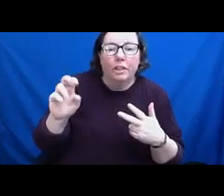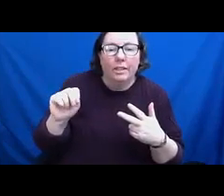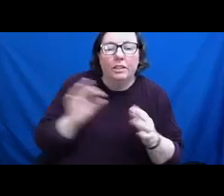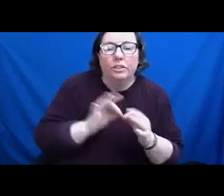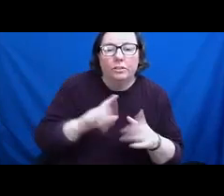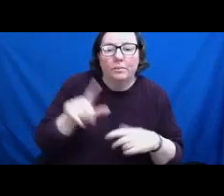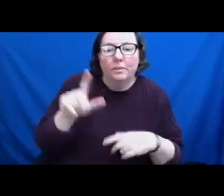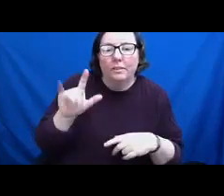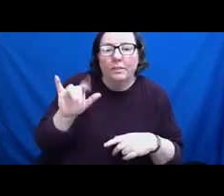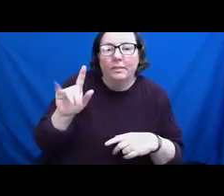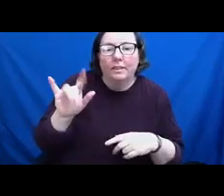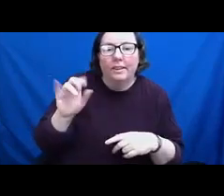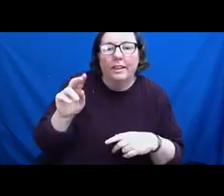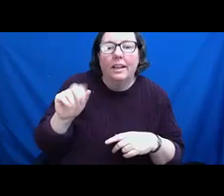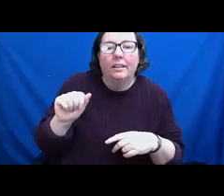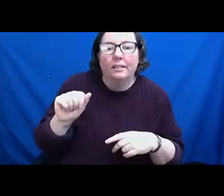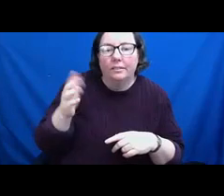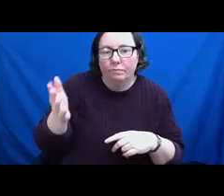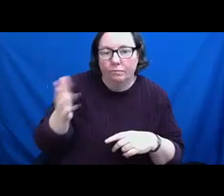Mendez. Good evening.